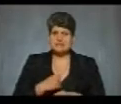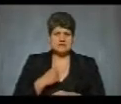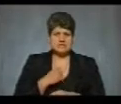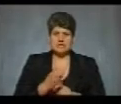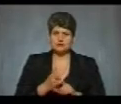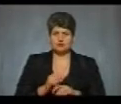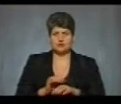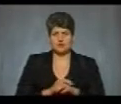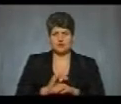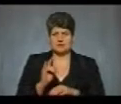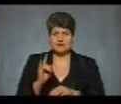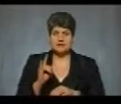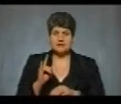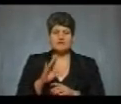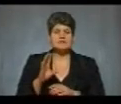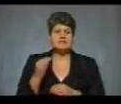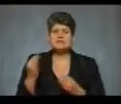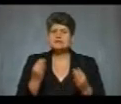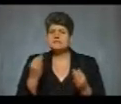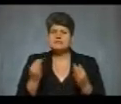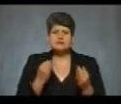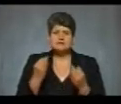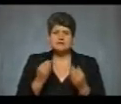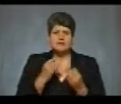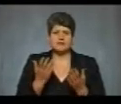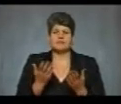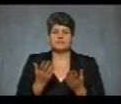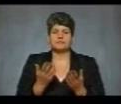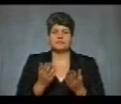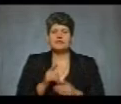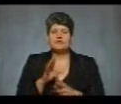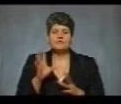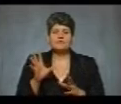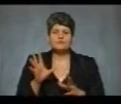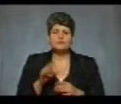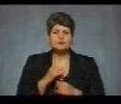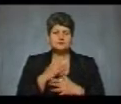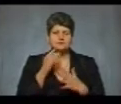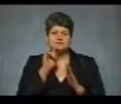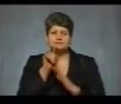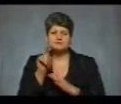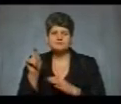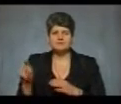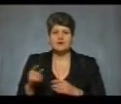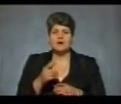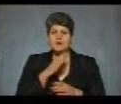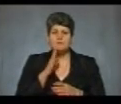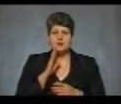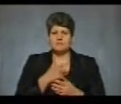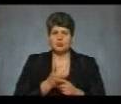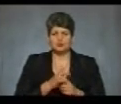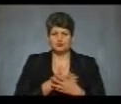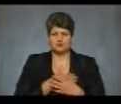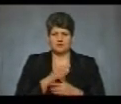Дуже добра дитина. Їй все цікаво, її всюди є багато. Мама дуже любить, в неї